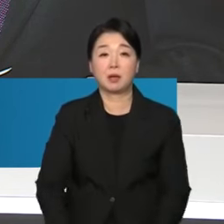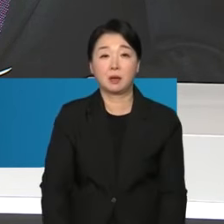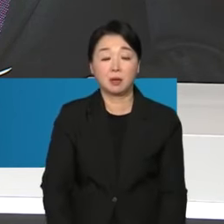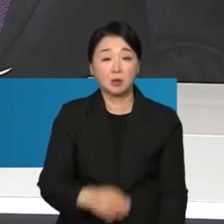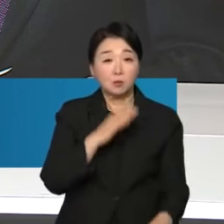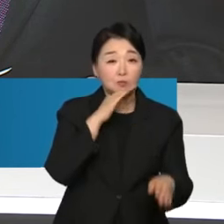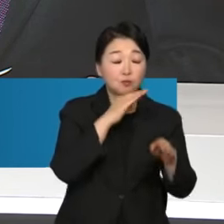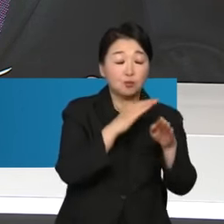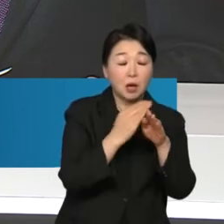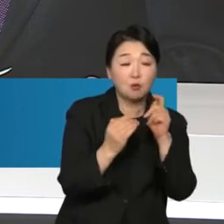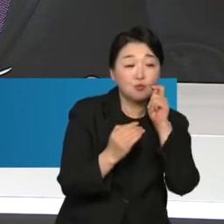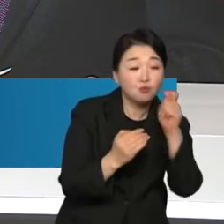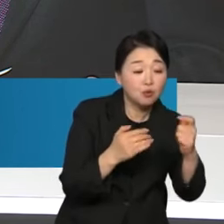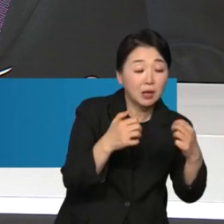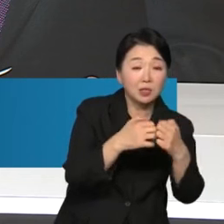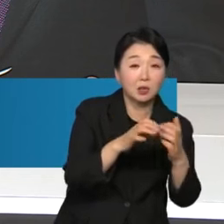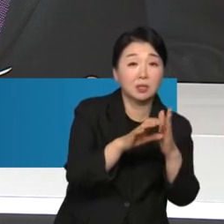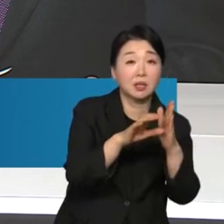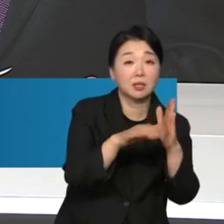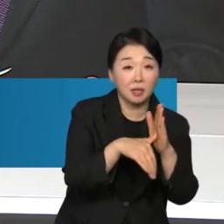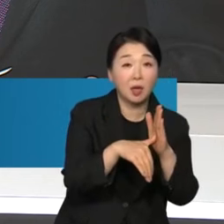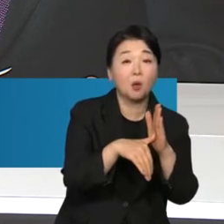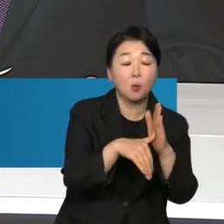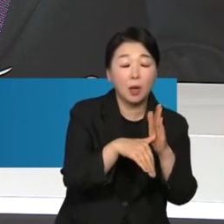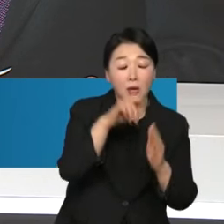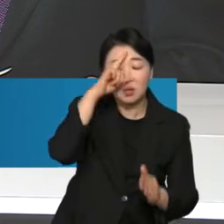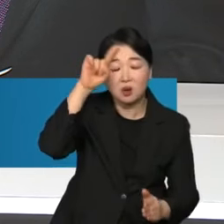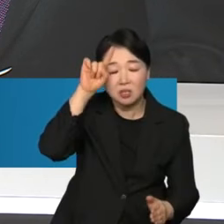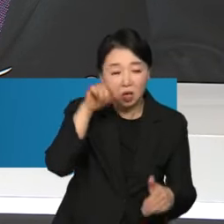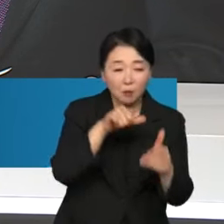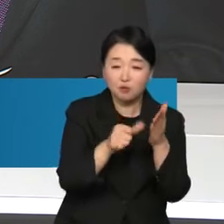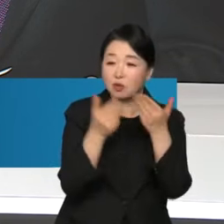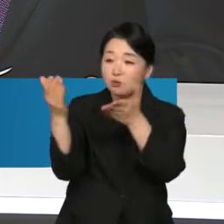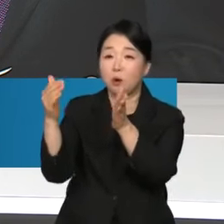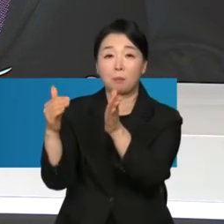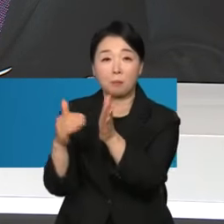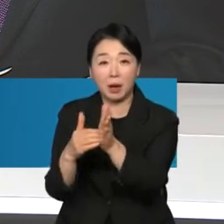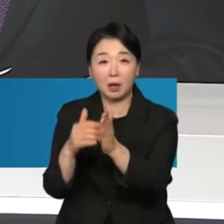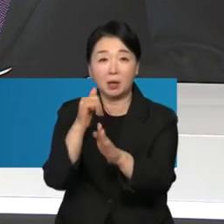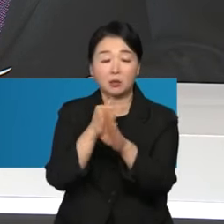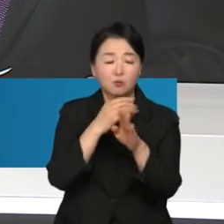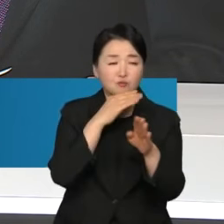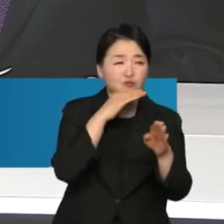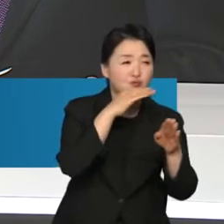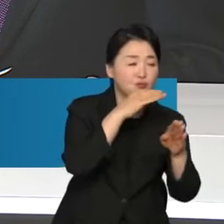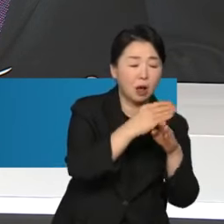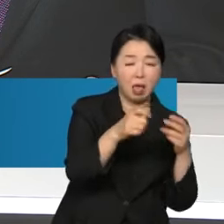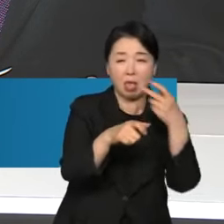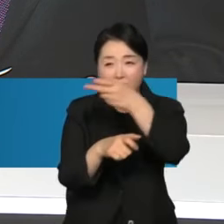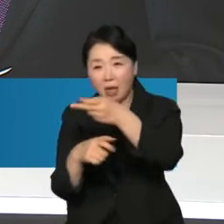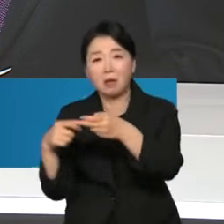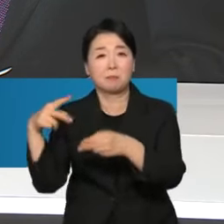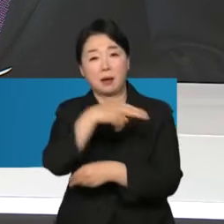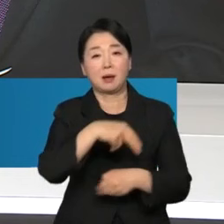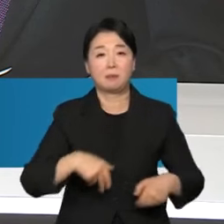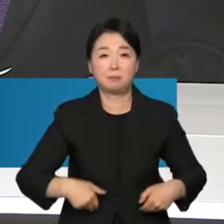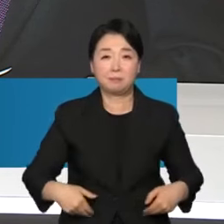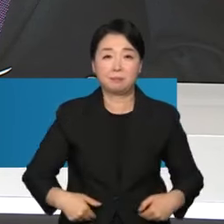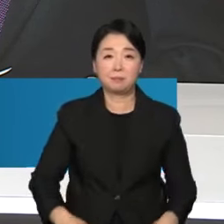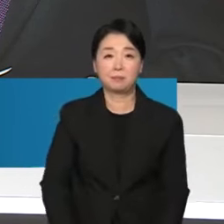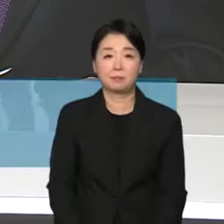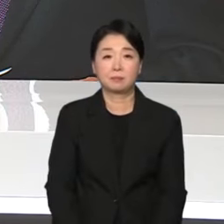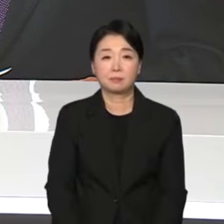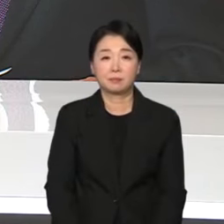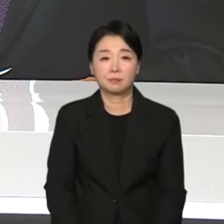북한이 우크라이나 전쟁의 핵심 지원국으로 확인된 상태에서 북한 변수가 더 이상 확산되는 걸 차단하기 위한 의도로